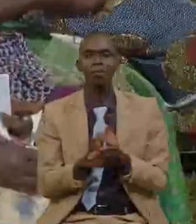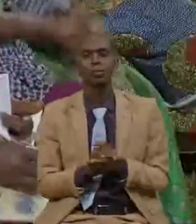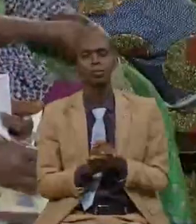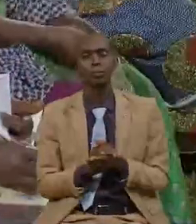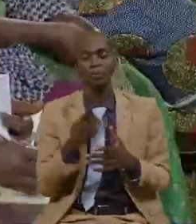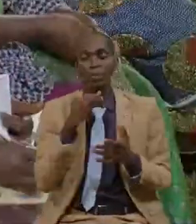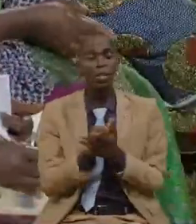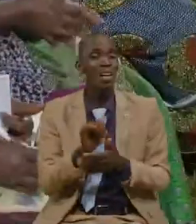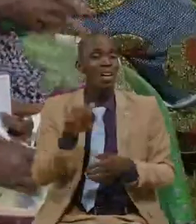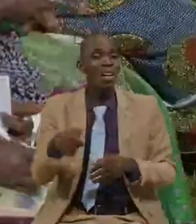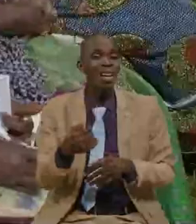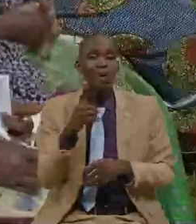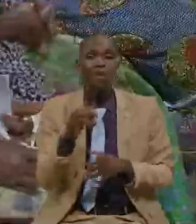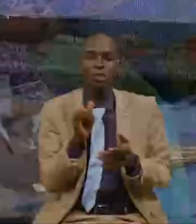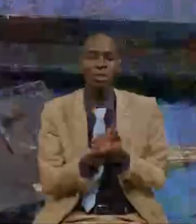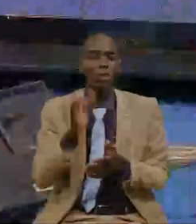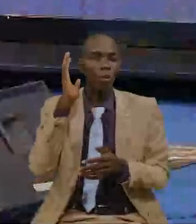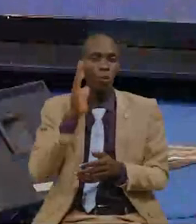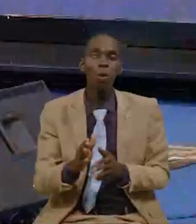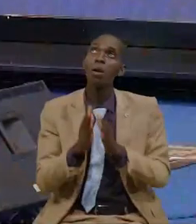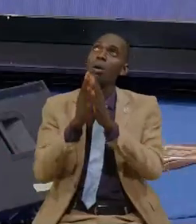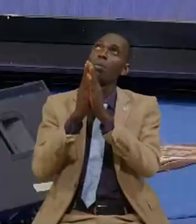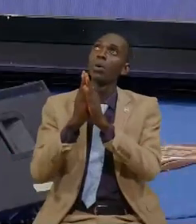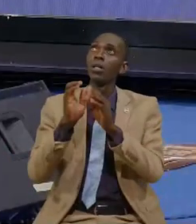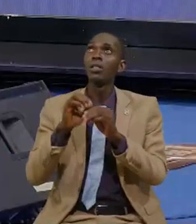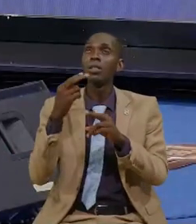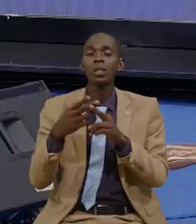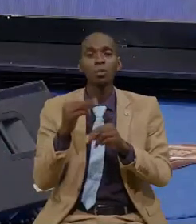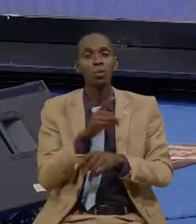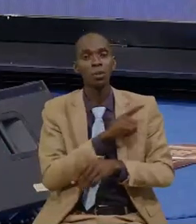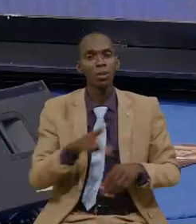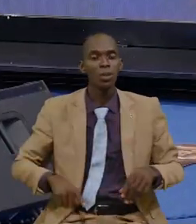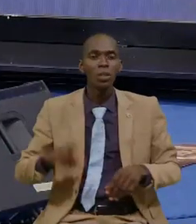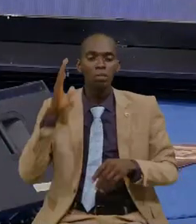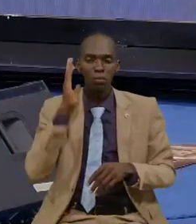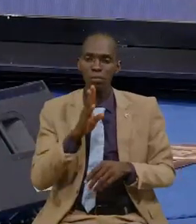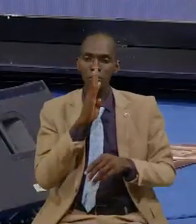salut. Et que quiconque invoquera le nom du